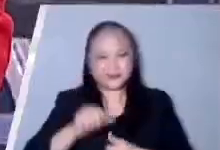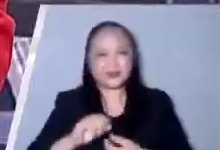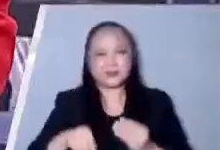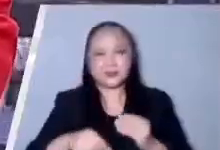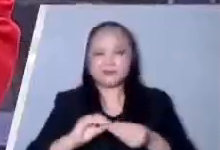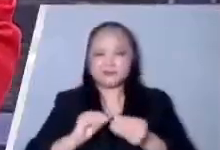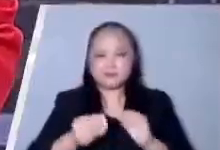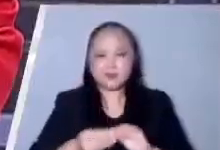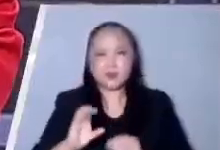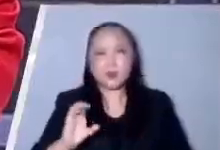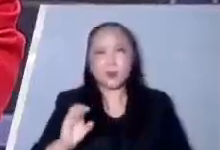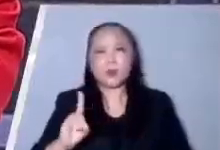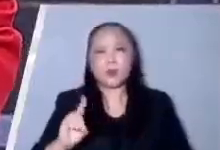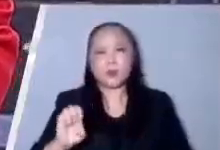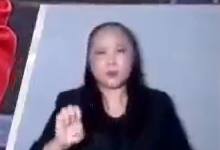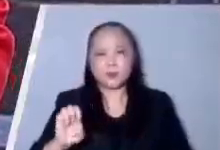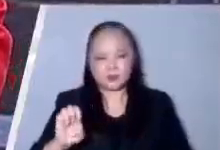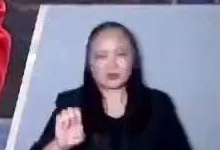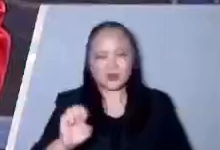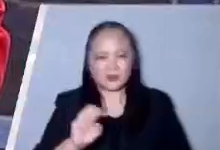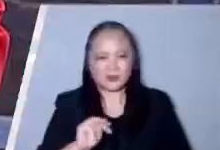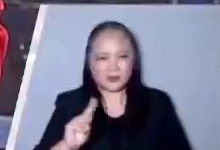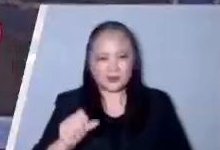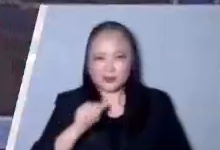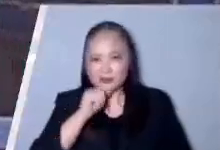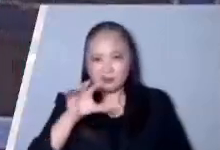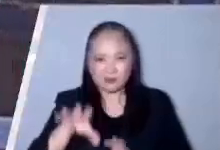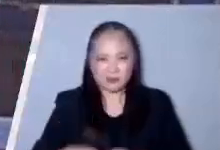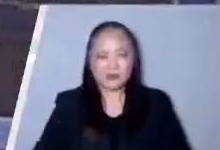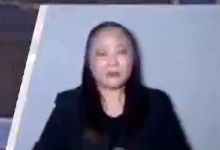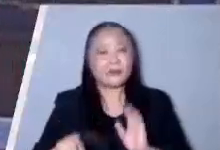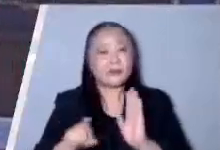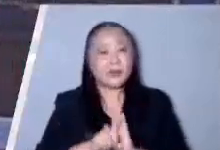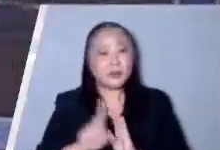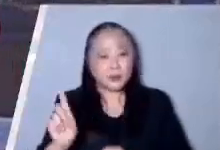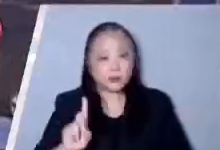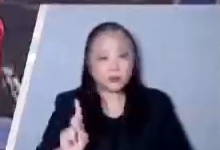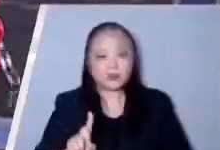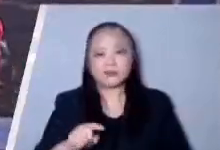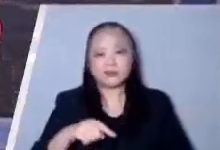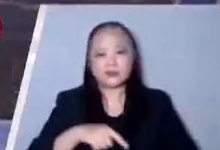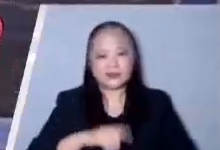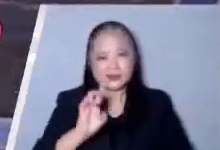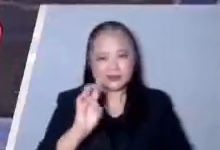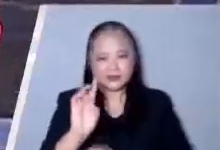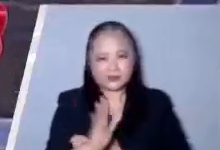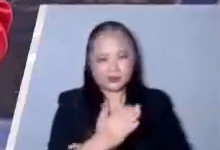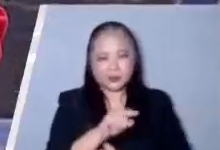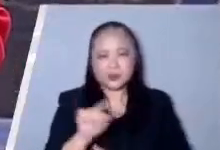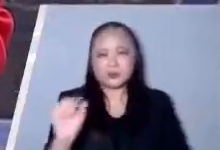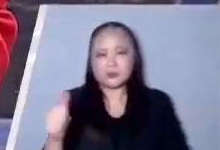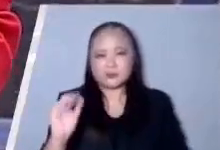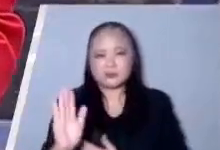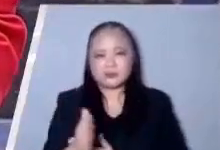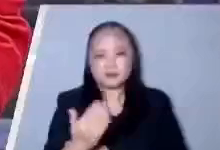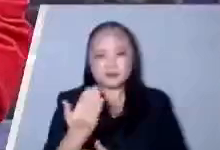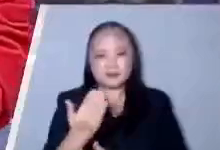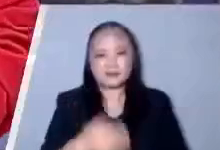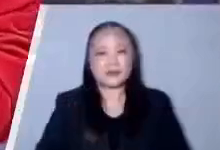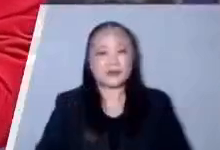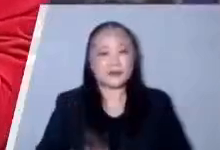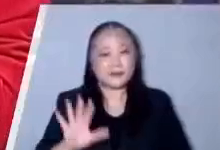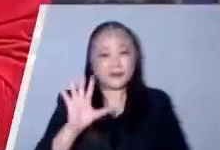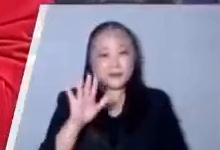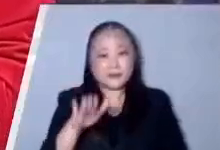MMDA para hindi mahuli. Bawal sa kalsada mula 7 a.m. hanggang 10 a.m. at 5 p.m. hanggang 8